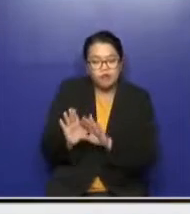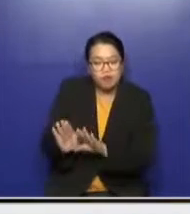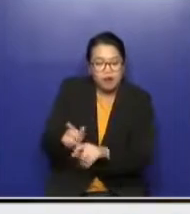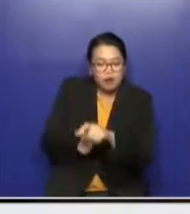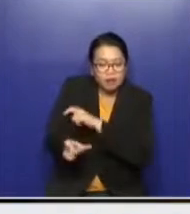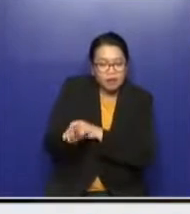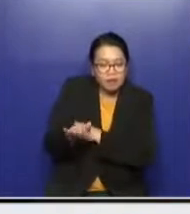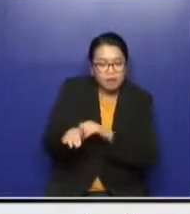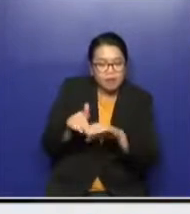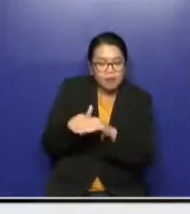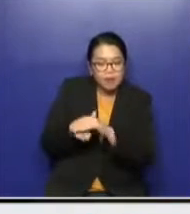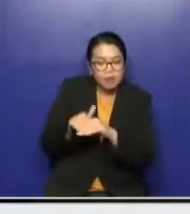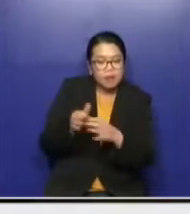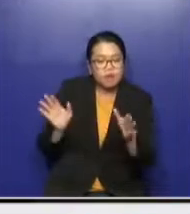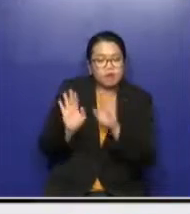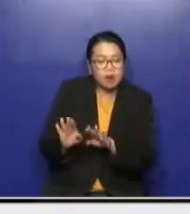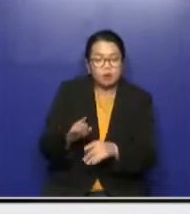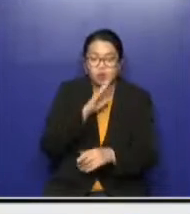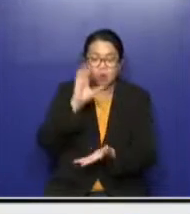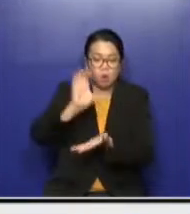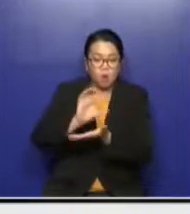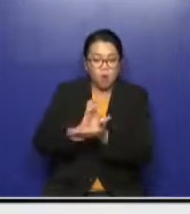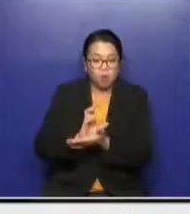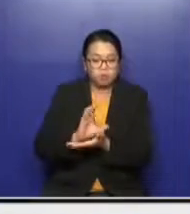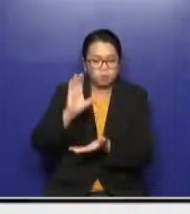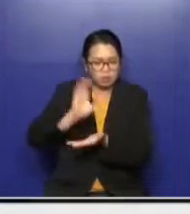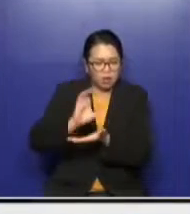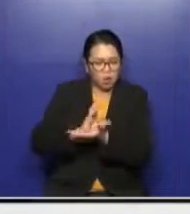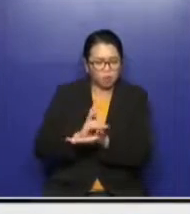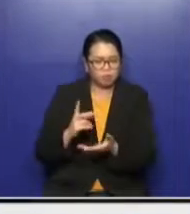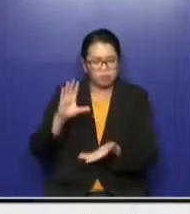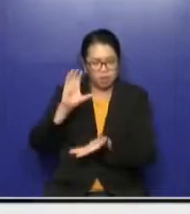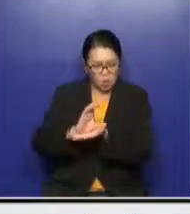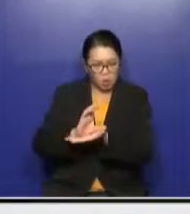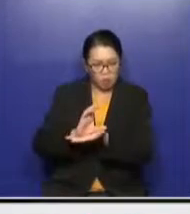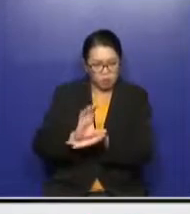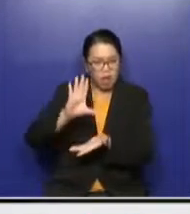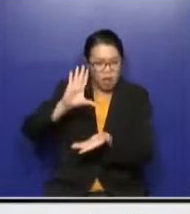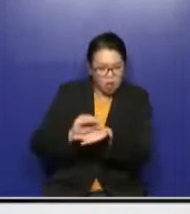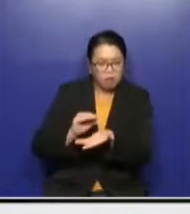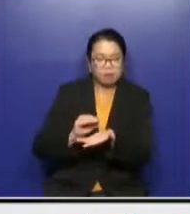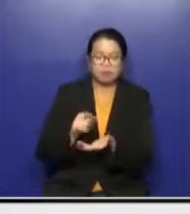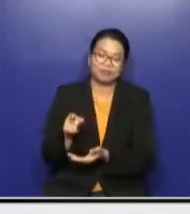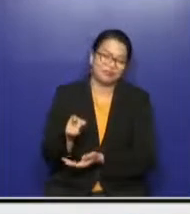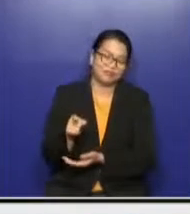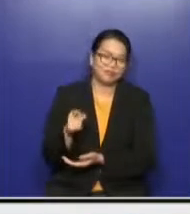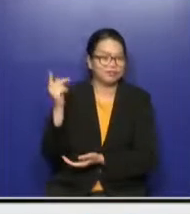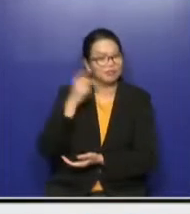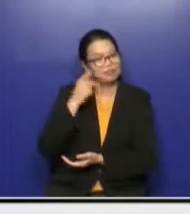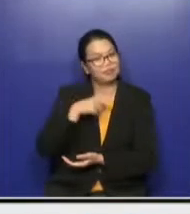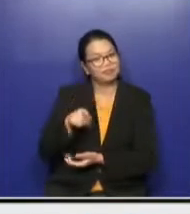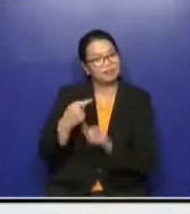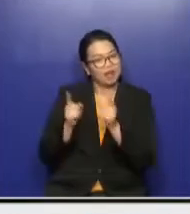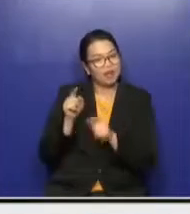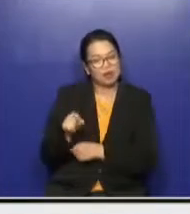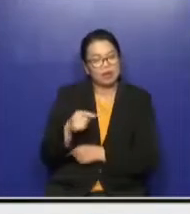ได้ถ้าท่านตัดงบตัวเนี้ยมันมีความผิดปกติแล้วท่านจะเอื้อกับพวกสมาชิก